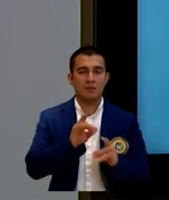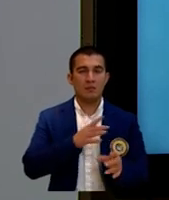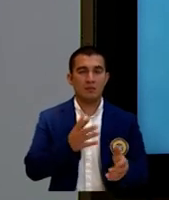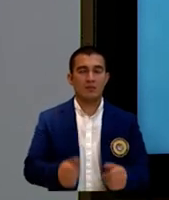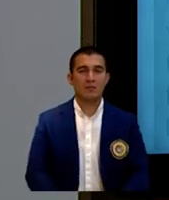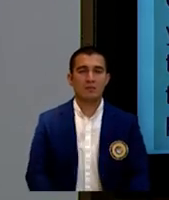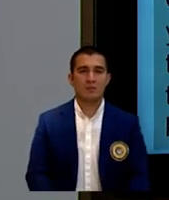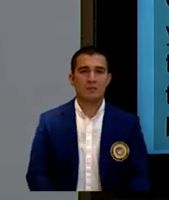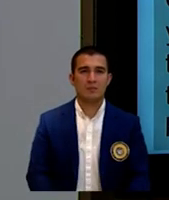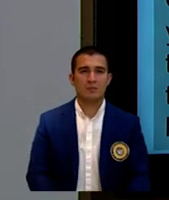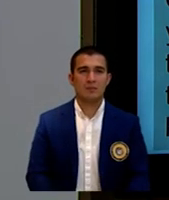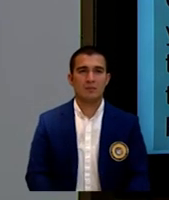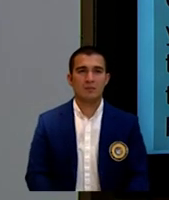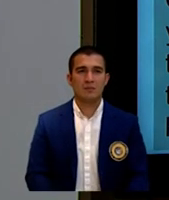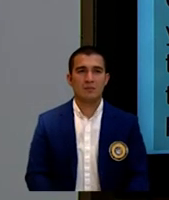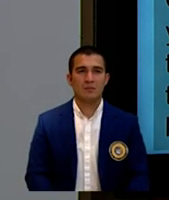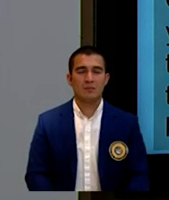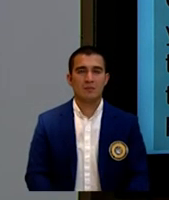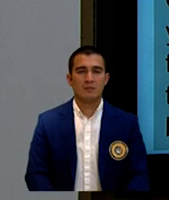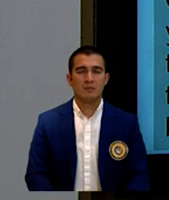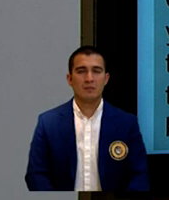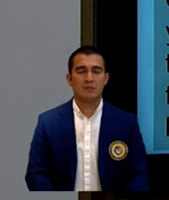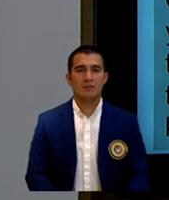unda tekshirib ko'ramiz.